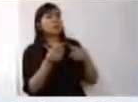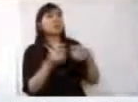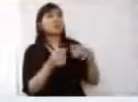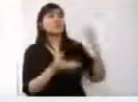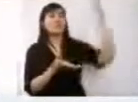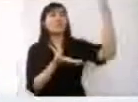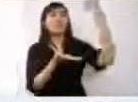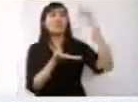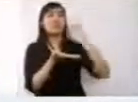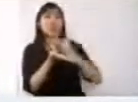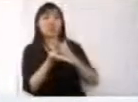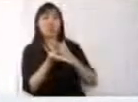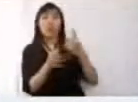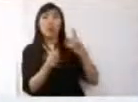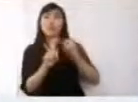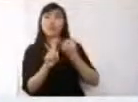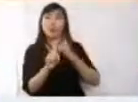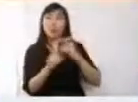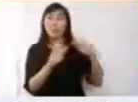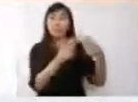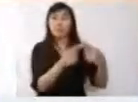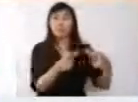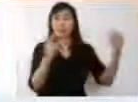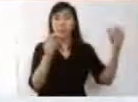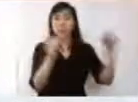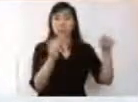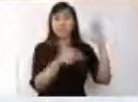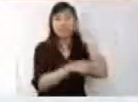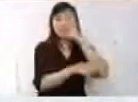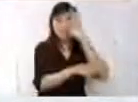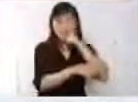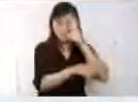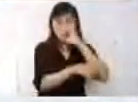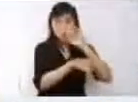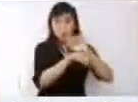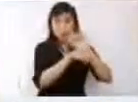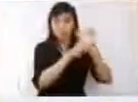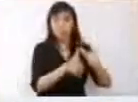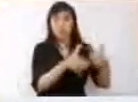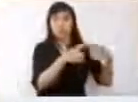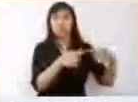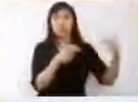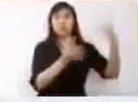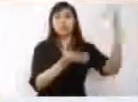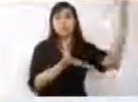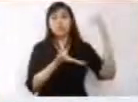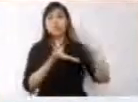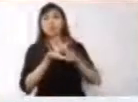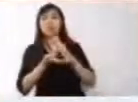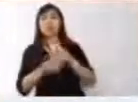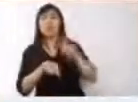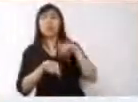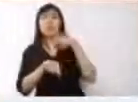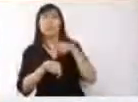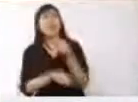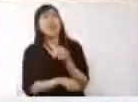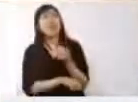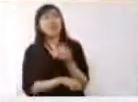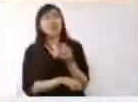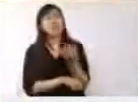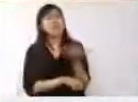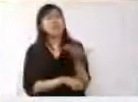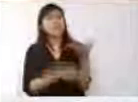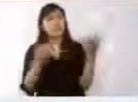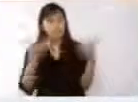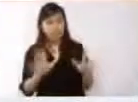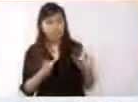konsulado general sa Osaka. Kasama na nga po yung 500 na seafarer sa Diamond Princess. In